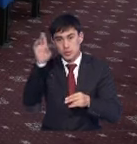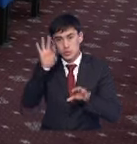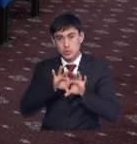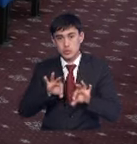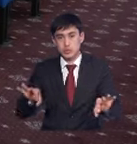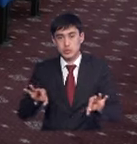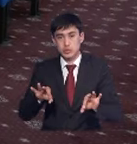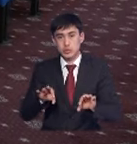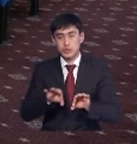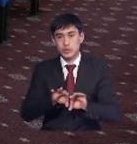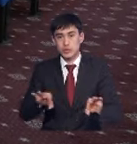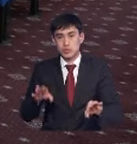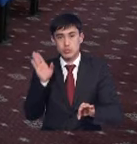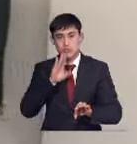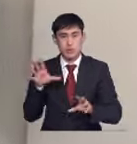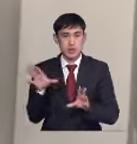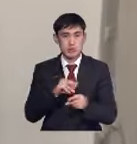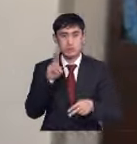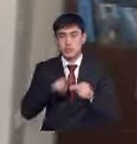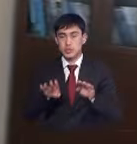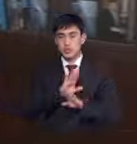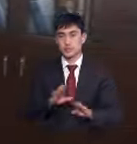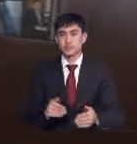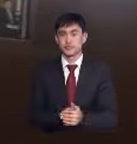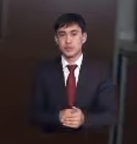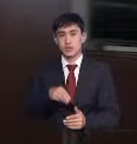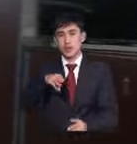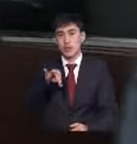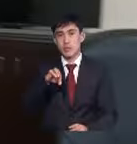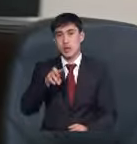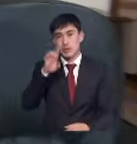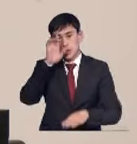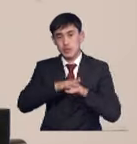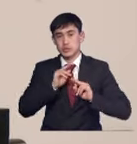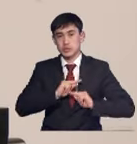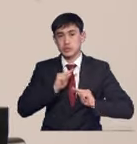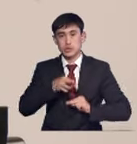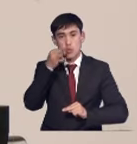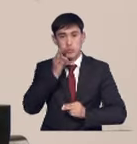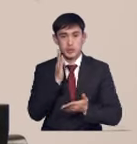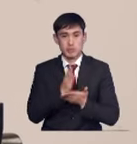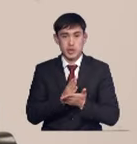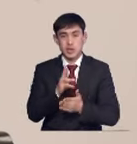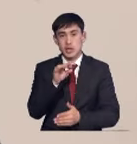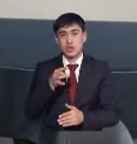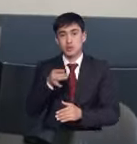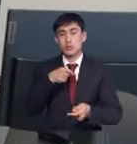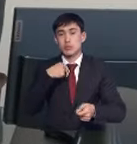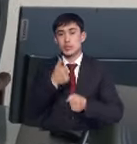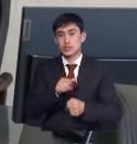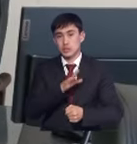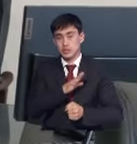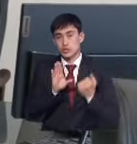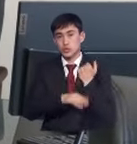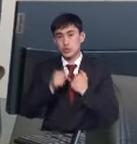бір мердігер әлі бітірмей жүр. Айта кету керек, Талғат Байеділовтың әкімдік қызметте тәжірибесі бар, Кеген ауданын басқарған. Ал